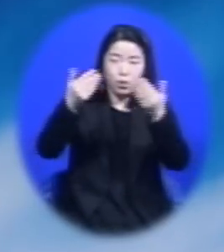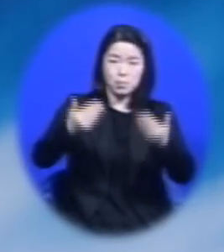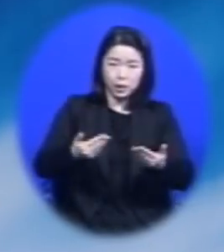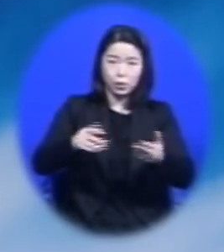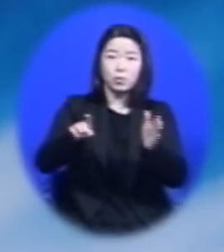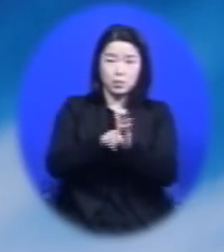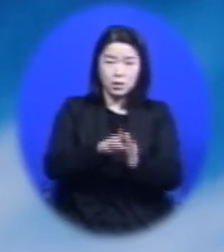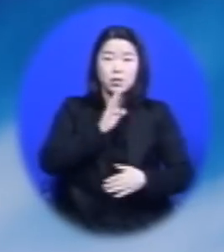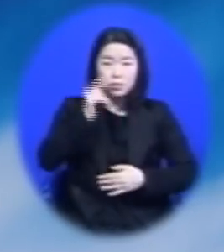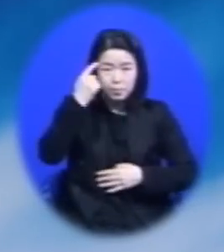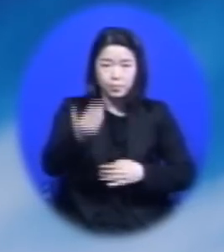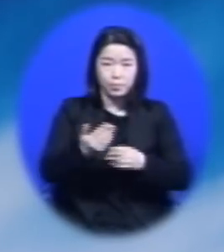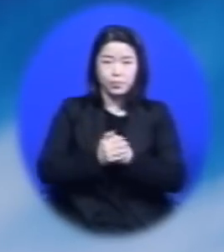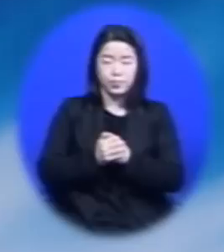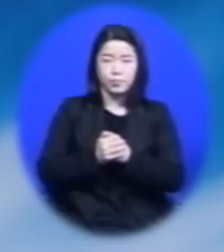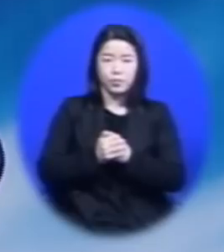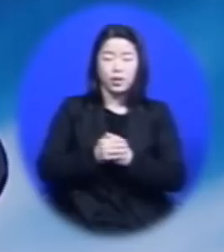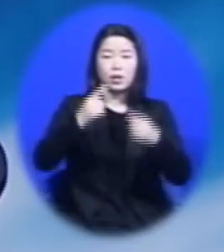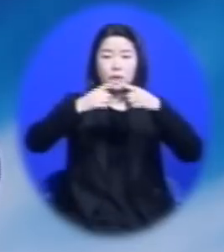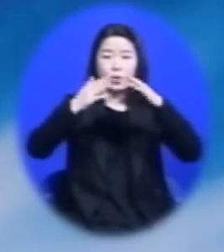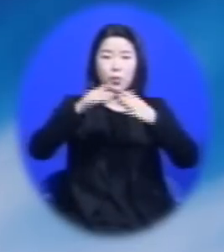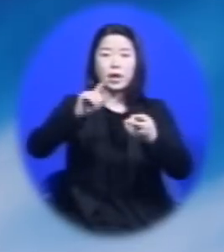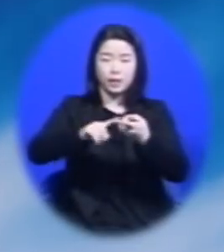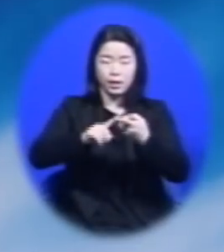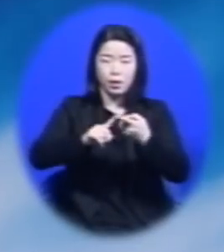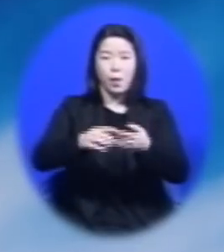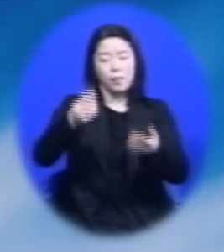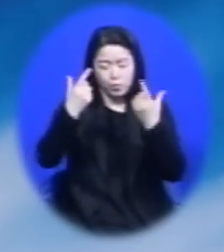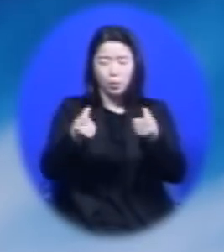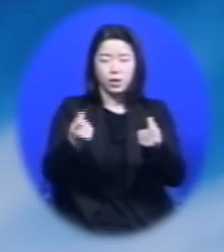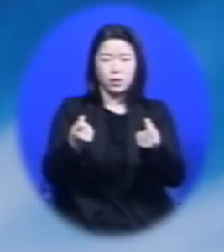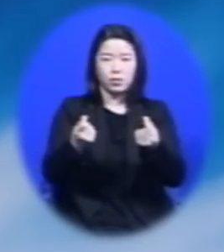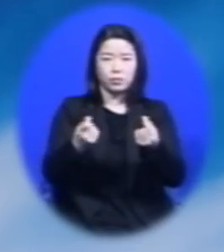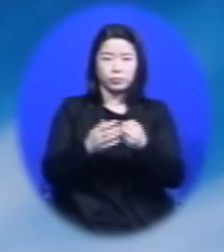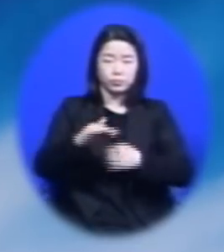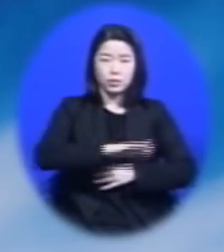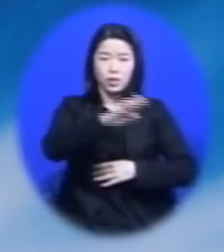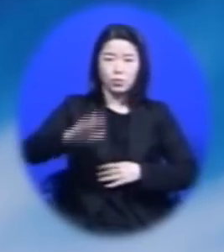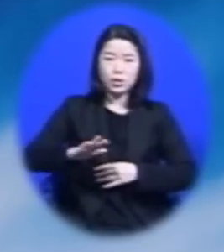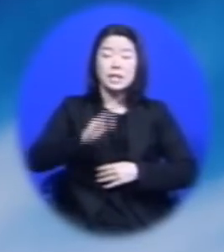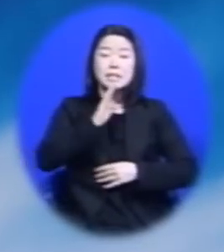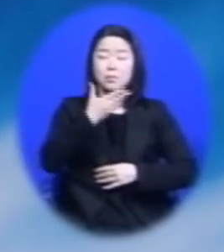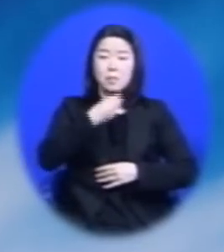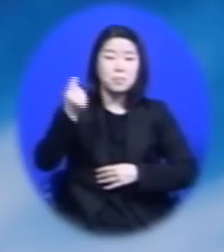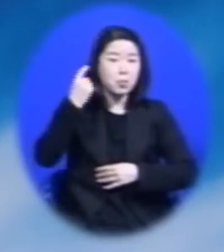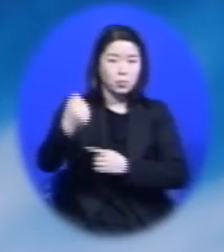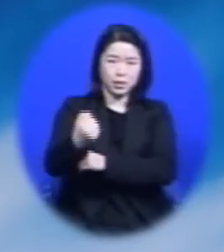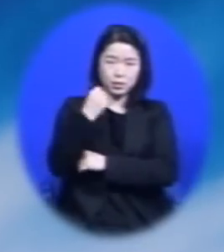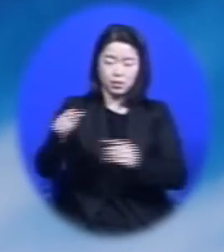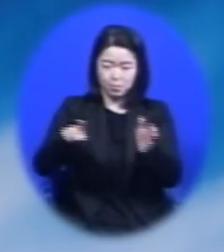거 아닙니까 교회에 대하도 마찬가지입니다 우리는 정말 복음의 능력을